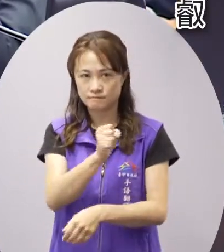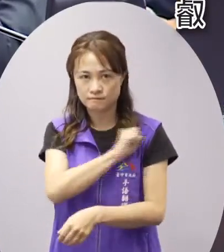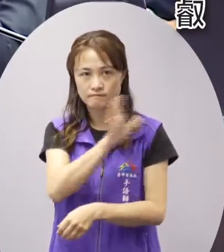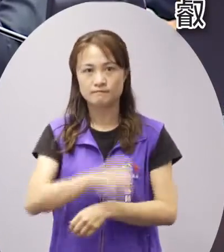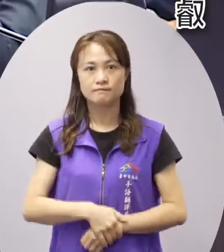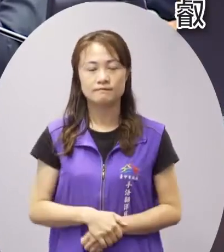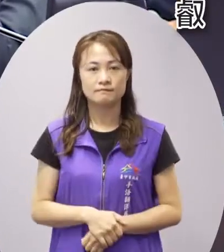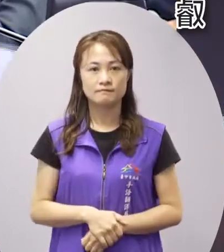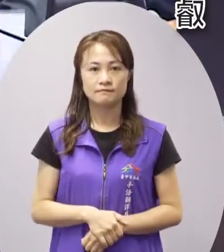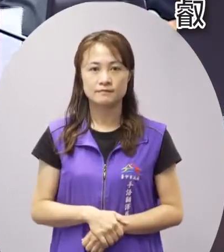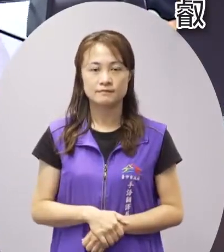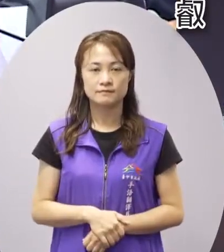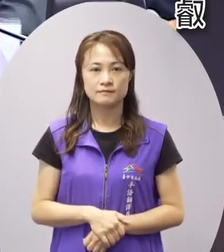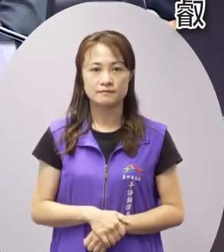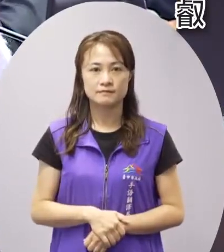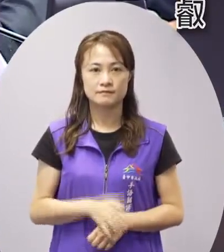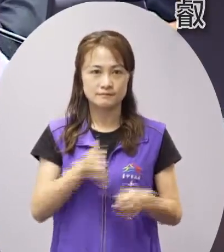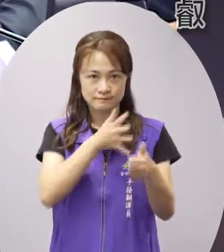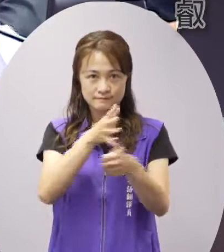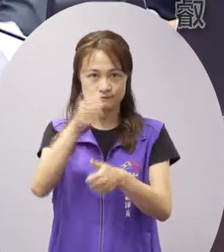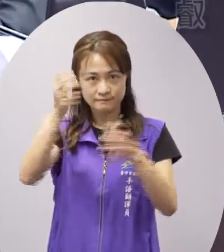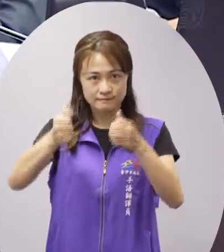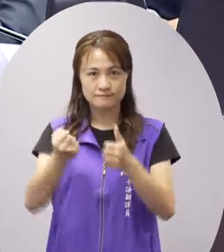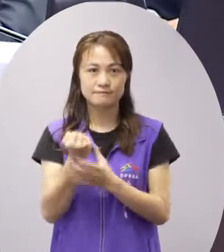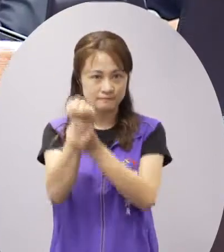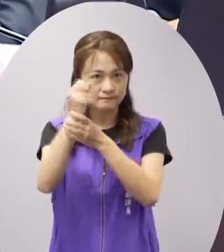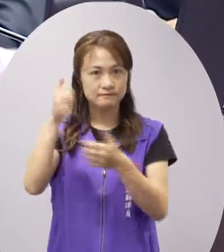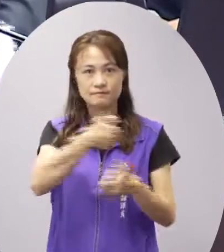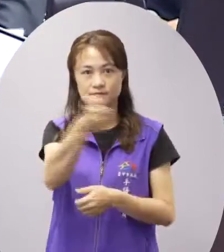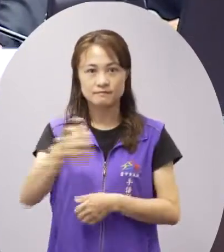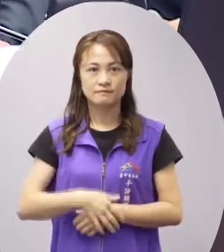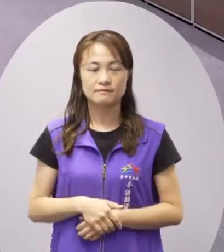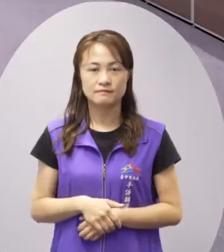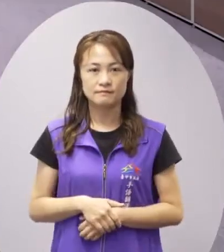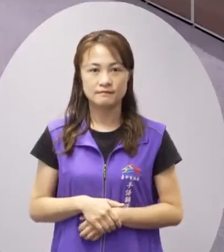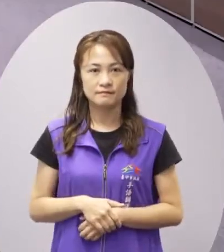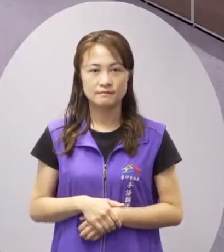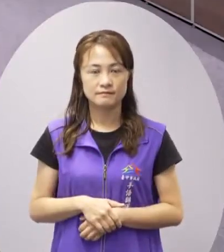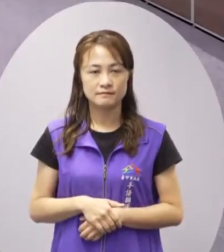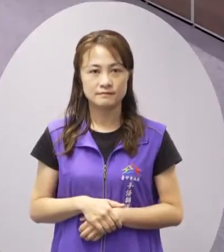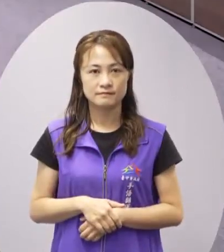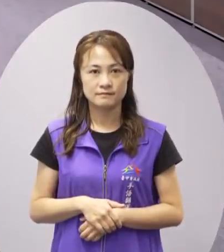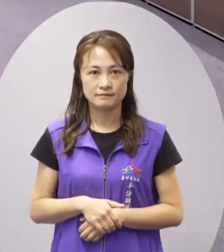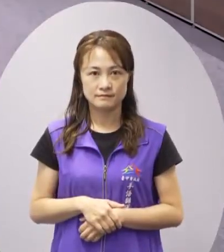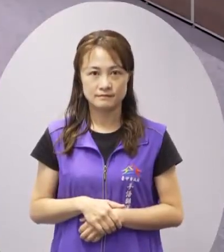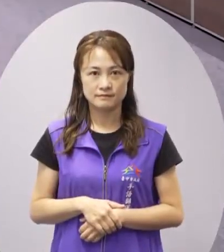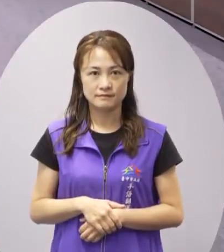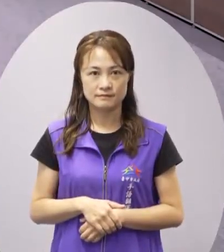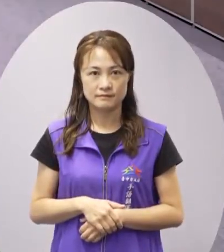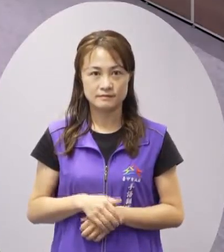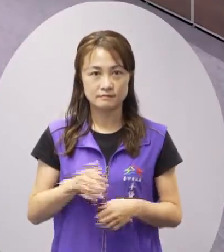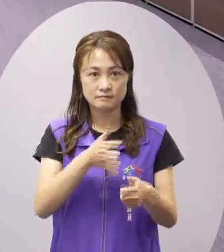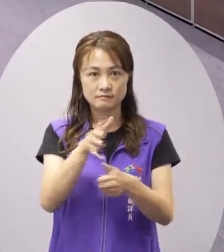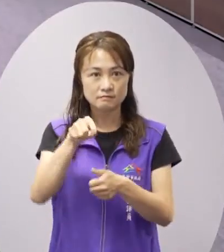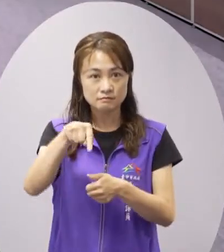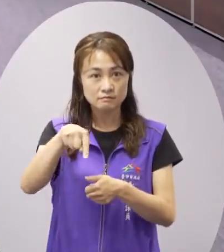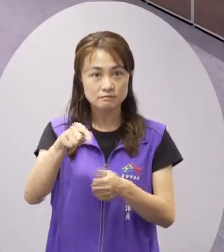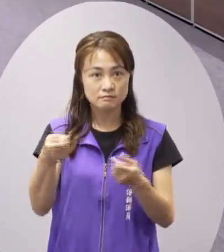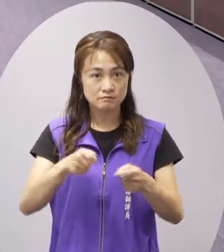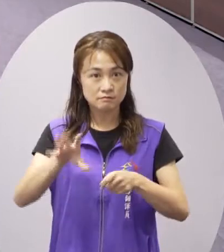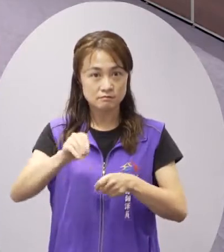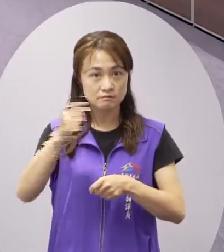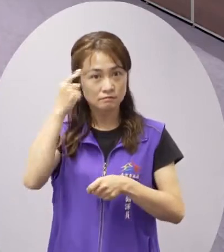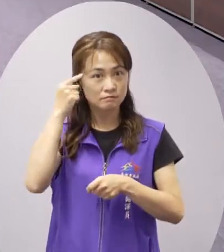工程。以上再请各级长官做指导跟支持。以上报告，谢谢。 好，那请问大家对这个案子有没有意